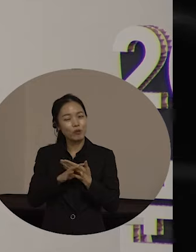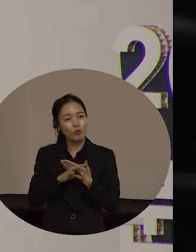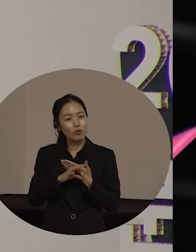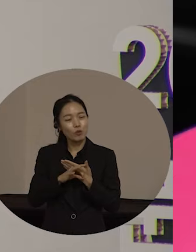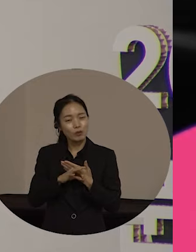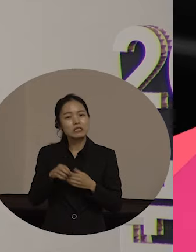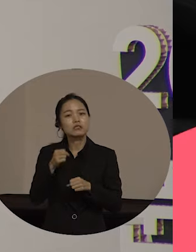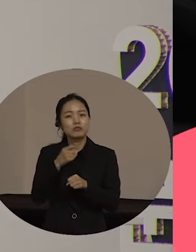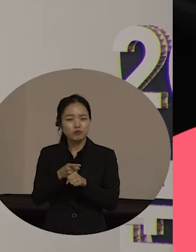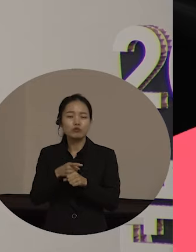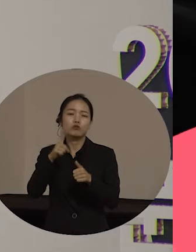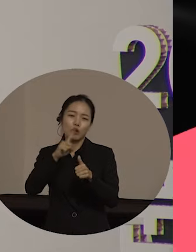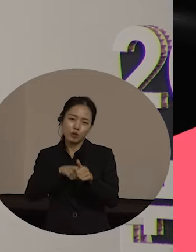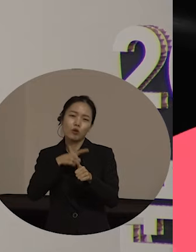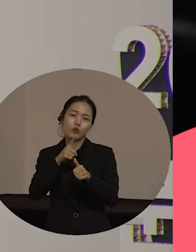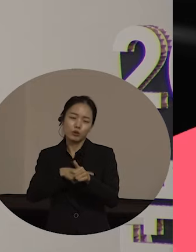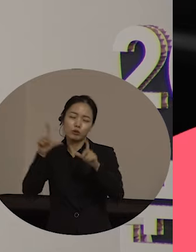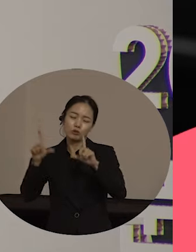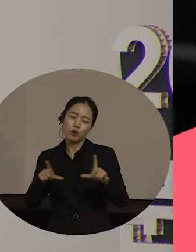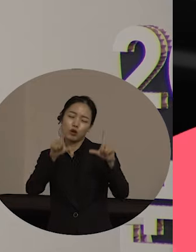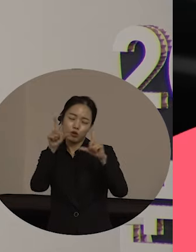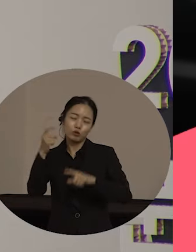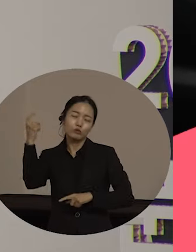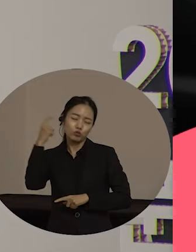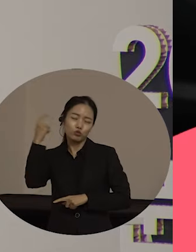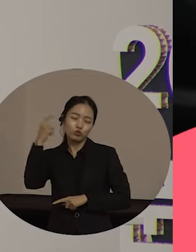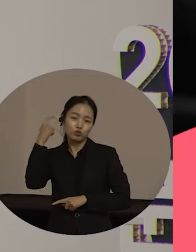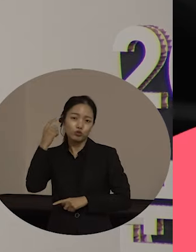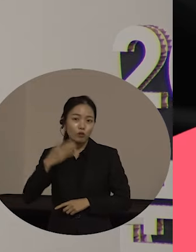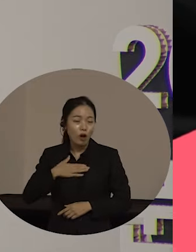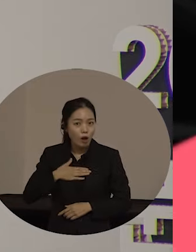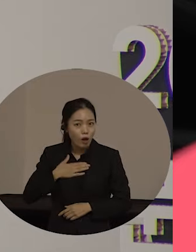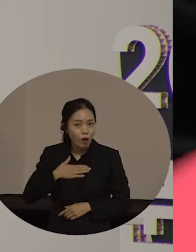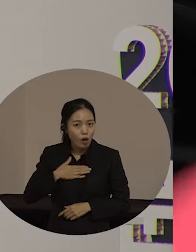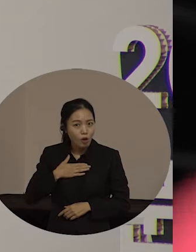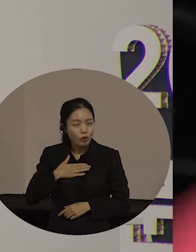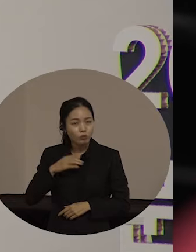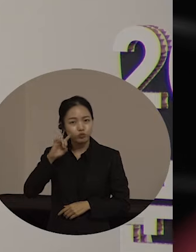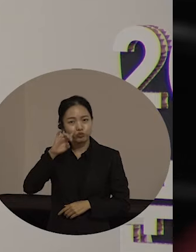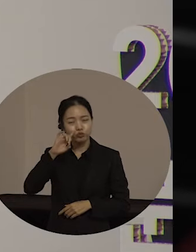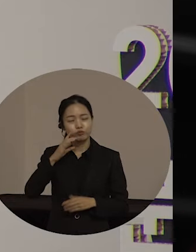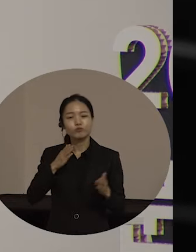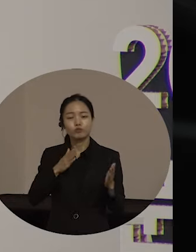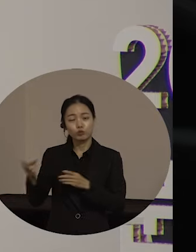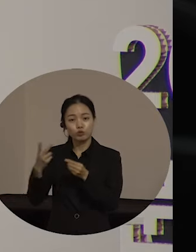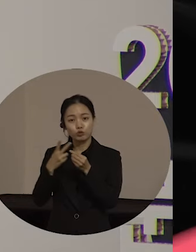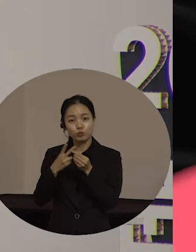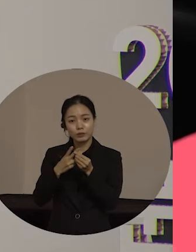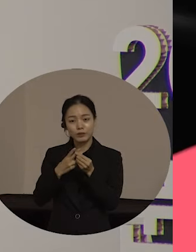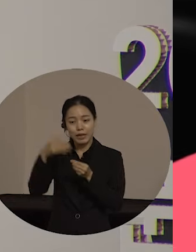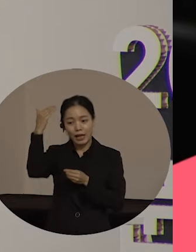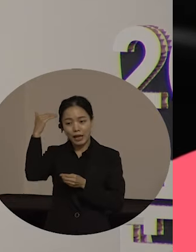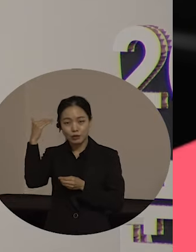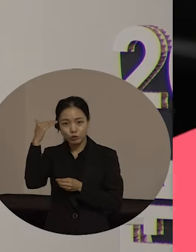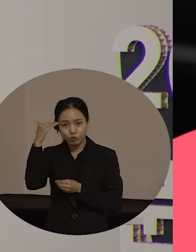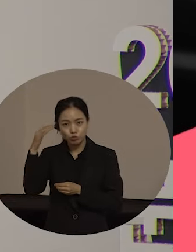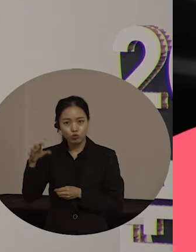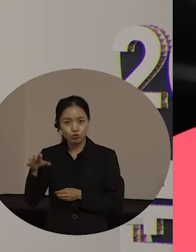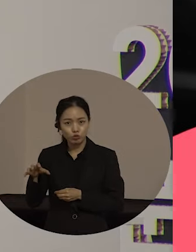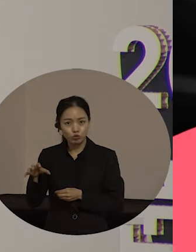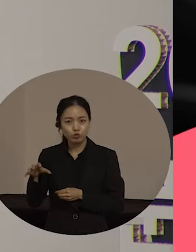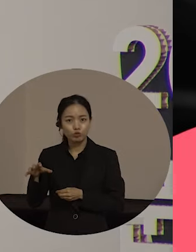듣고 있는지 그 부분에 대해 그 많이 알고 있는지 그 부분을 알고 싶어 하고 두 번째는 한국과